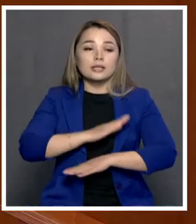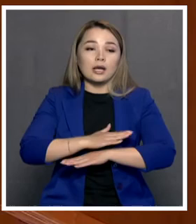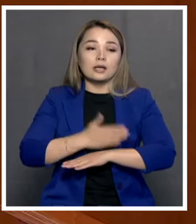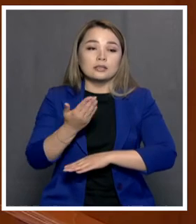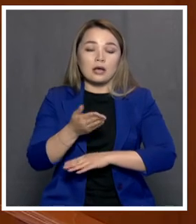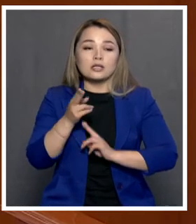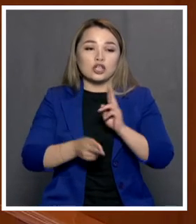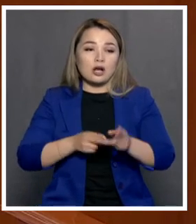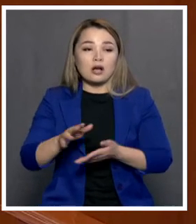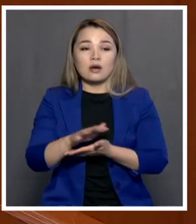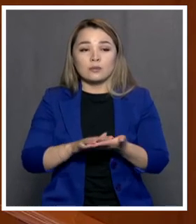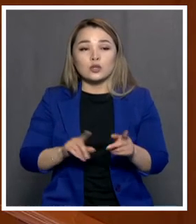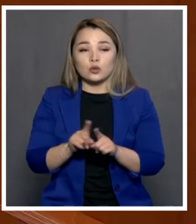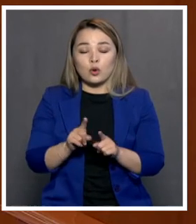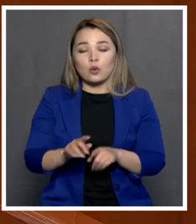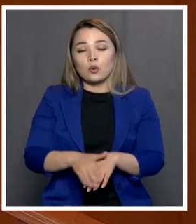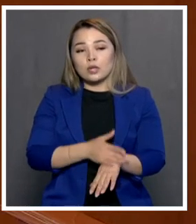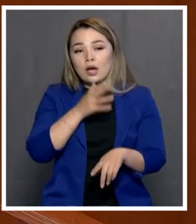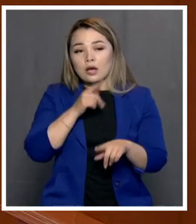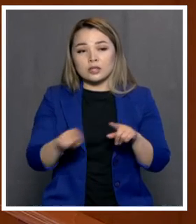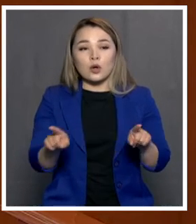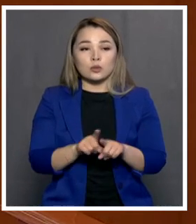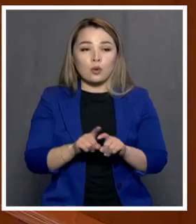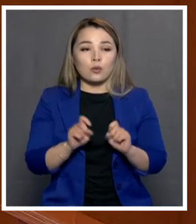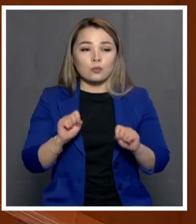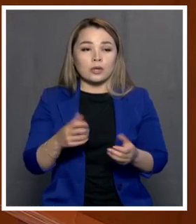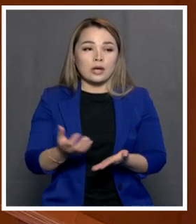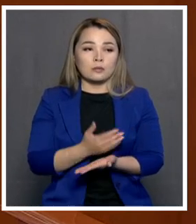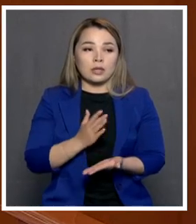әрекеттеріне шағымдану процесінің ұзақ уақытты болу болып табылады.